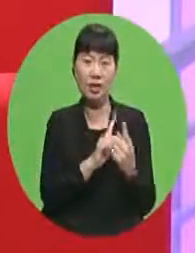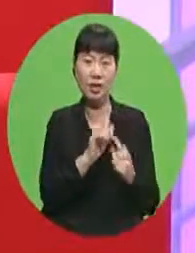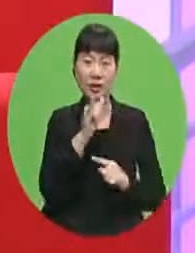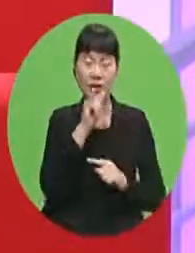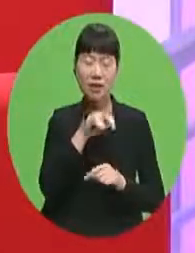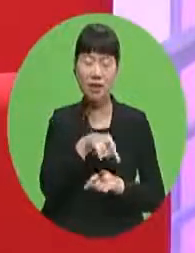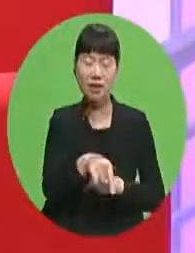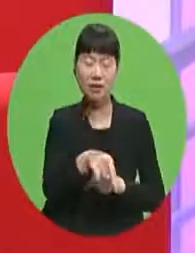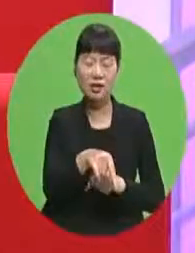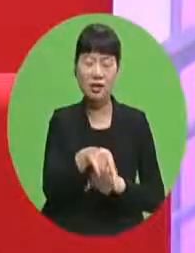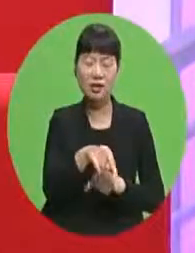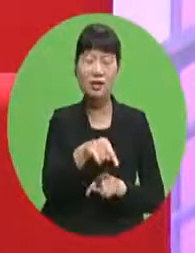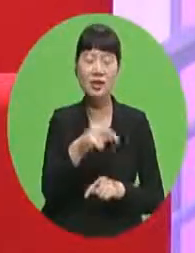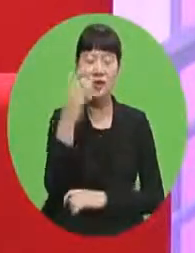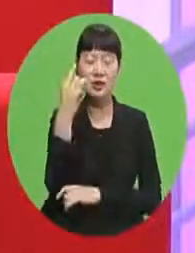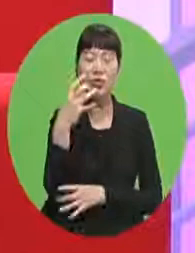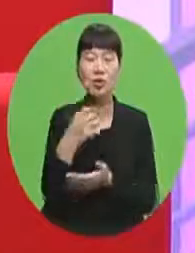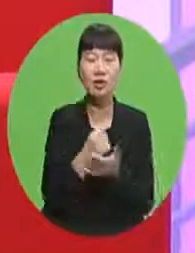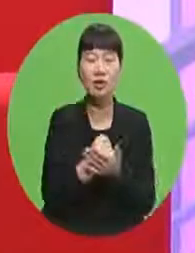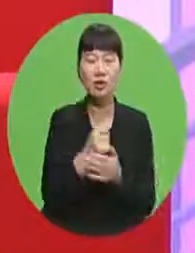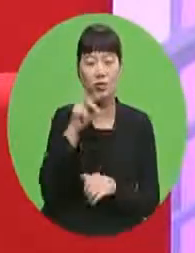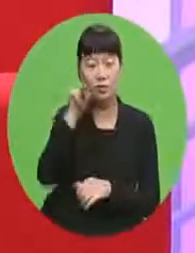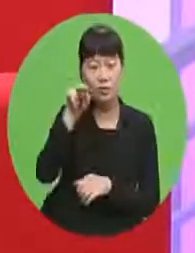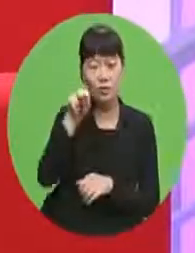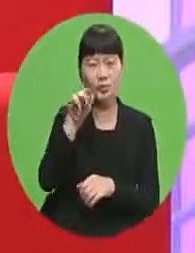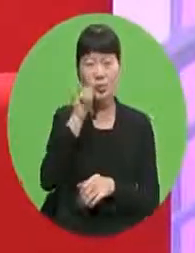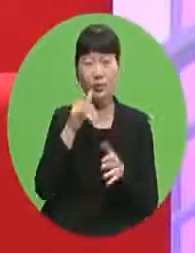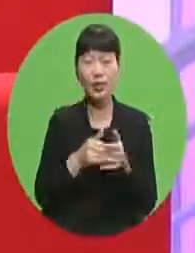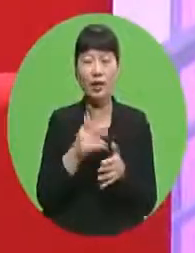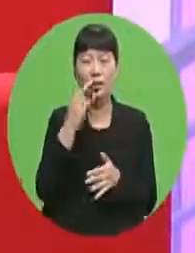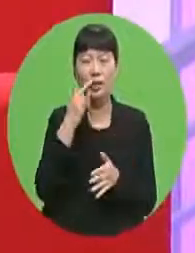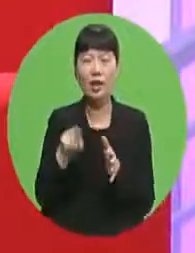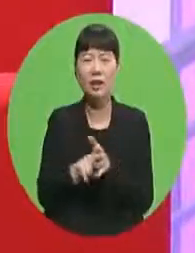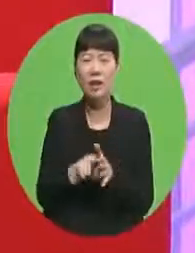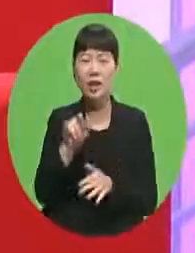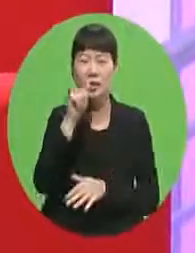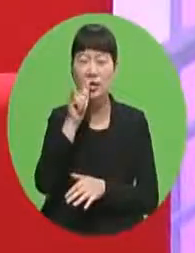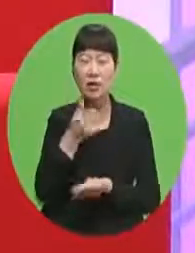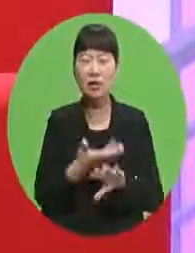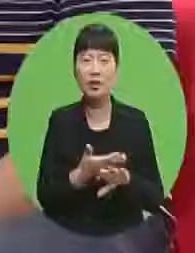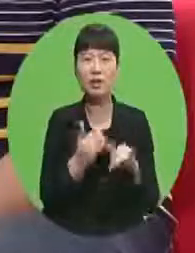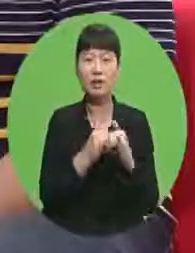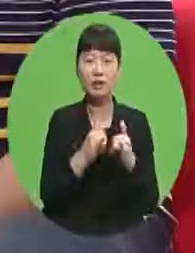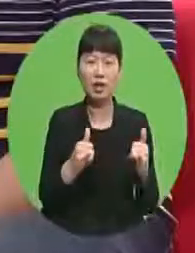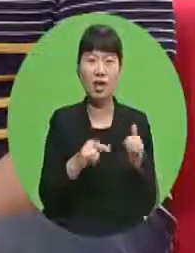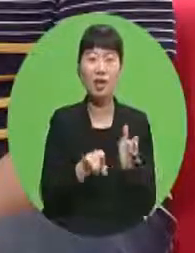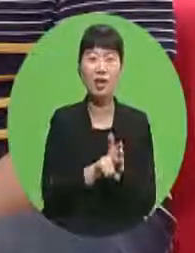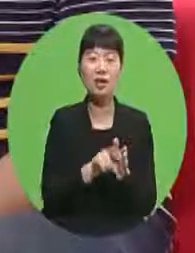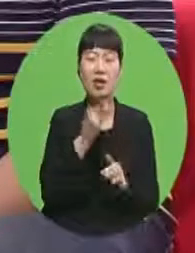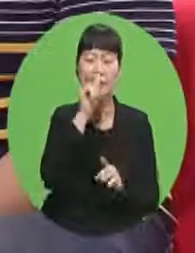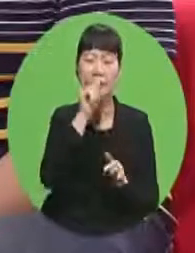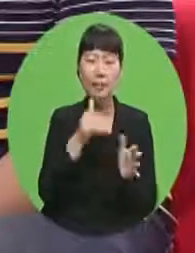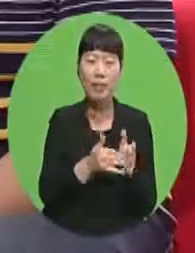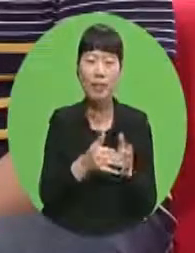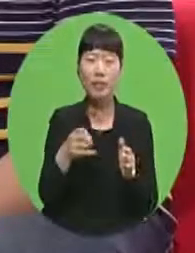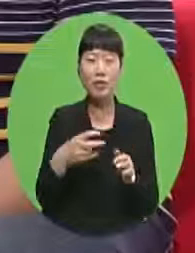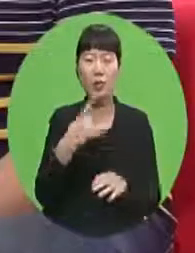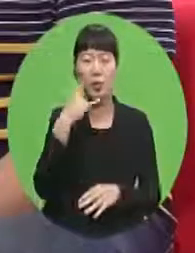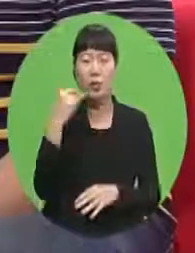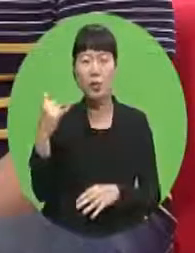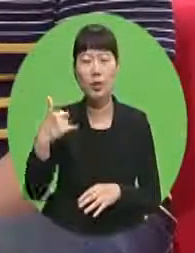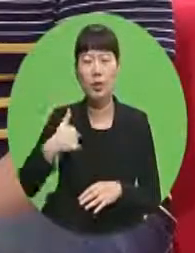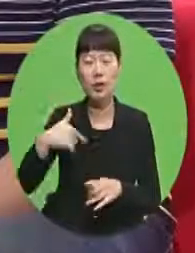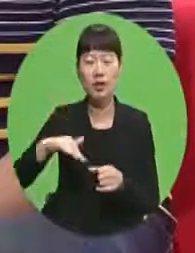그 창틀로 타인을 봐요. 그러니까 부모와 신뢰로워야지만 다른 사람도 신뢰해요. 그리고 부모가